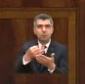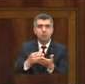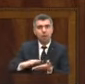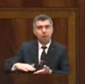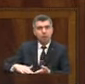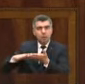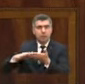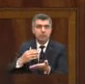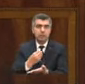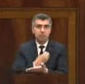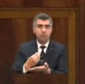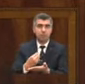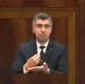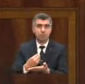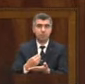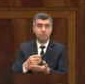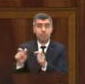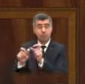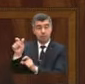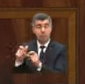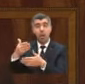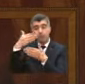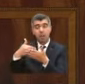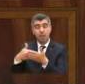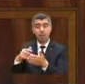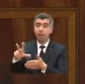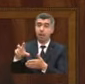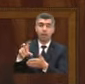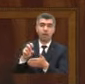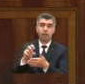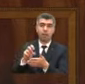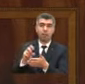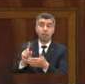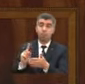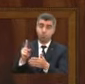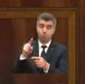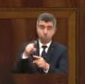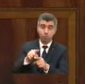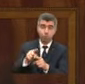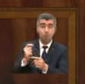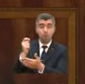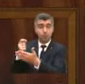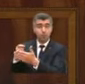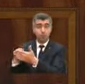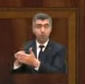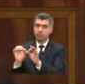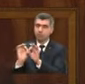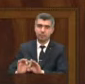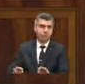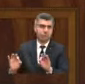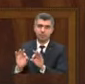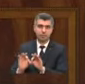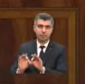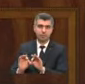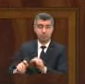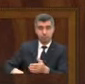هذا القطاع الصحي، ولكن المواطن كيعرفوا أكثر منا. المواطن اللي ما كيمشيش للمساحات الخاصة، اللي ما كيأديش من